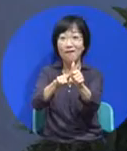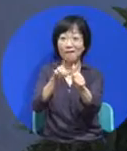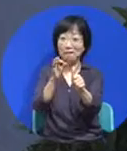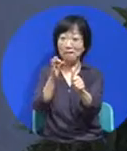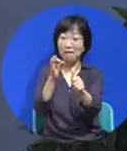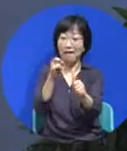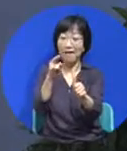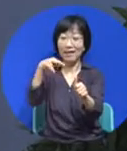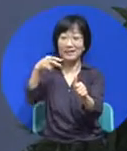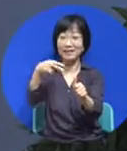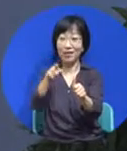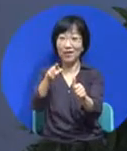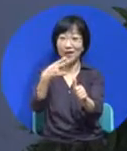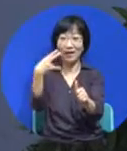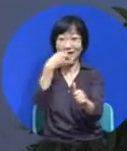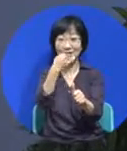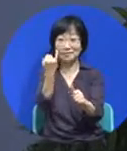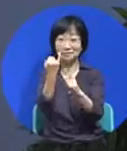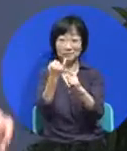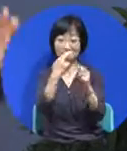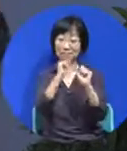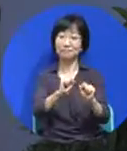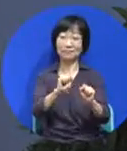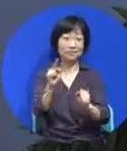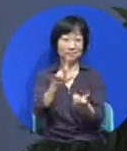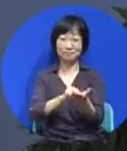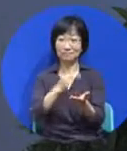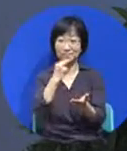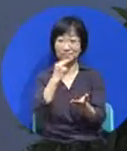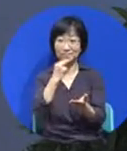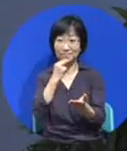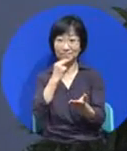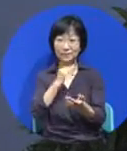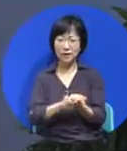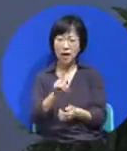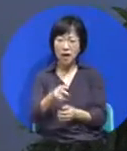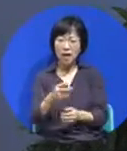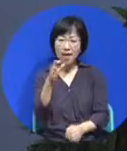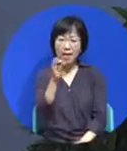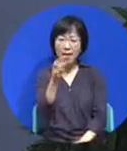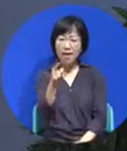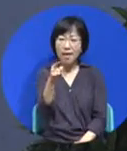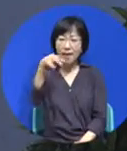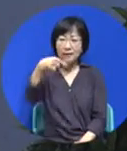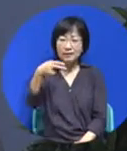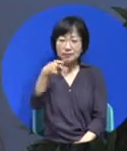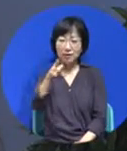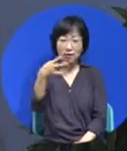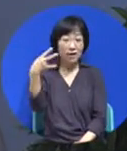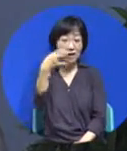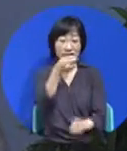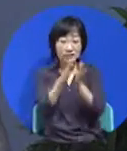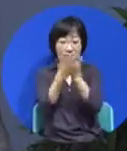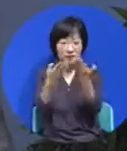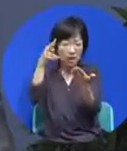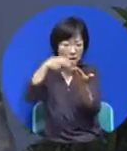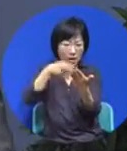knew this. 여러분 에스더서 읽어보면 이 눈여겨서 여러분이 봐야 될 게 많아요. If you read the book of Esther,